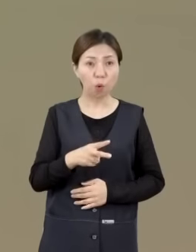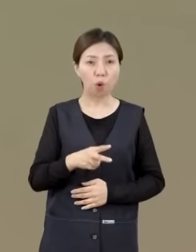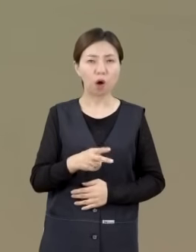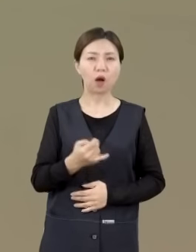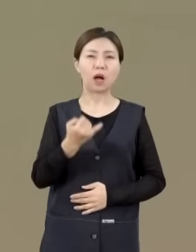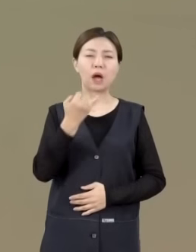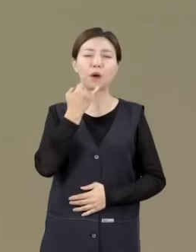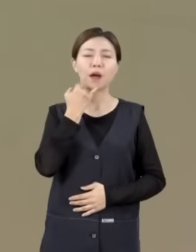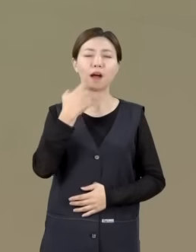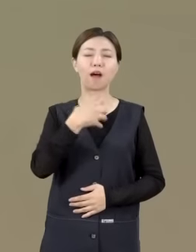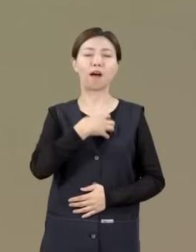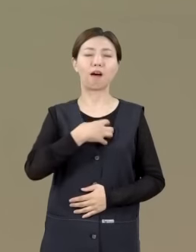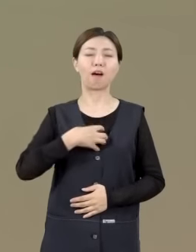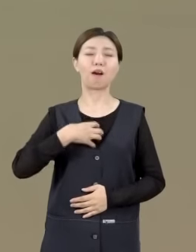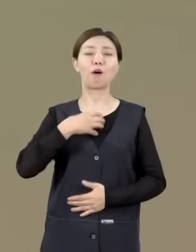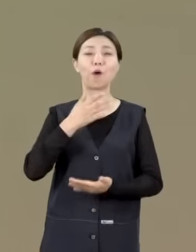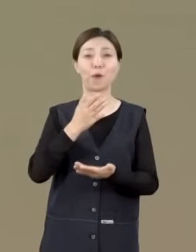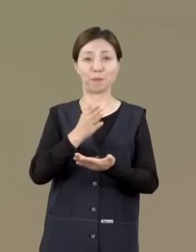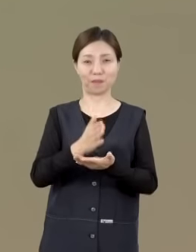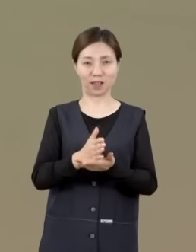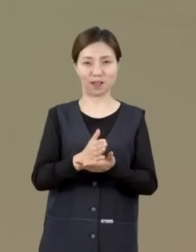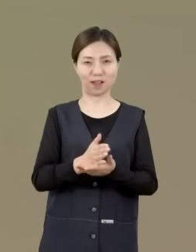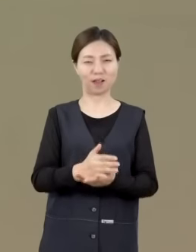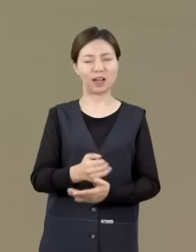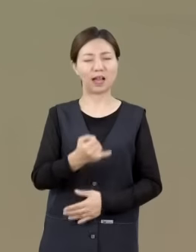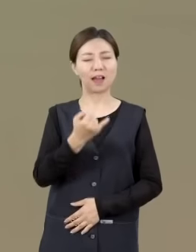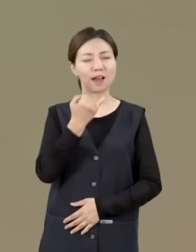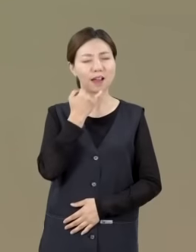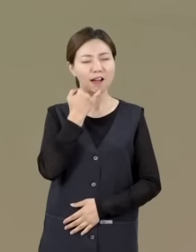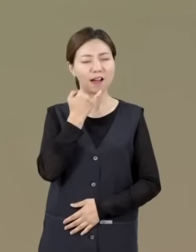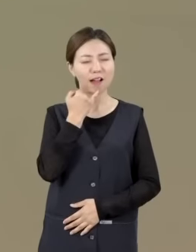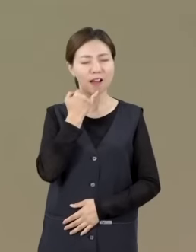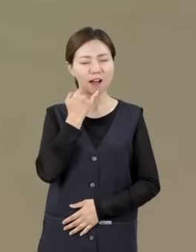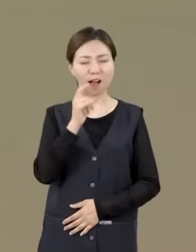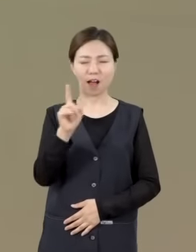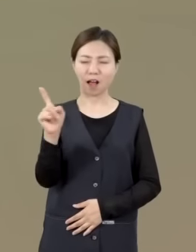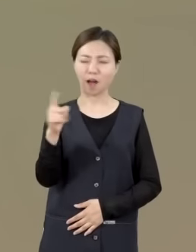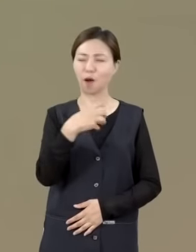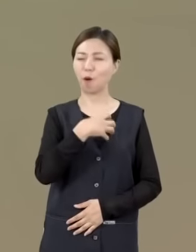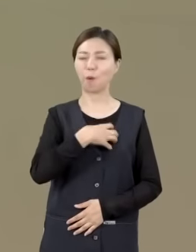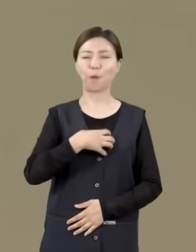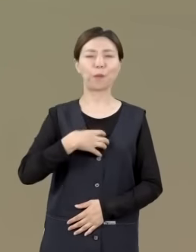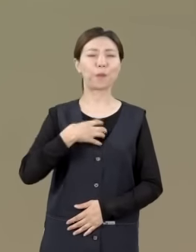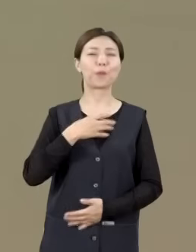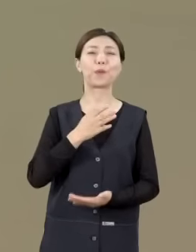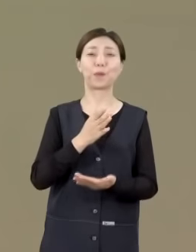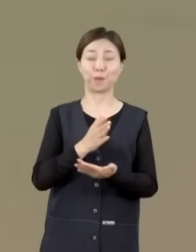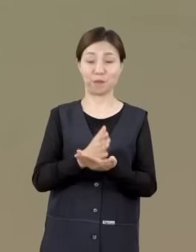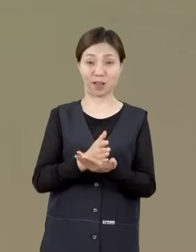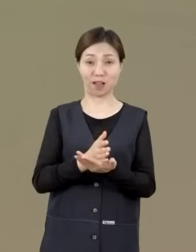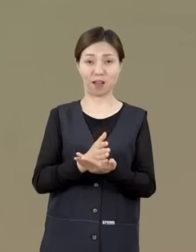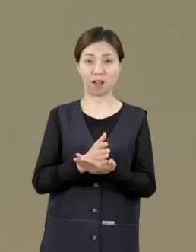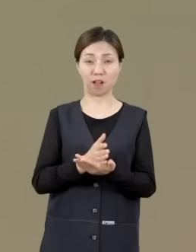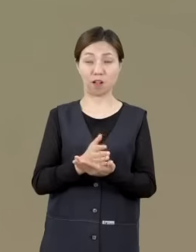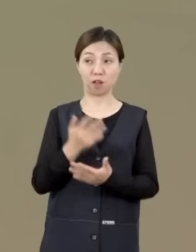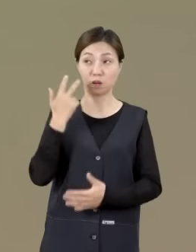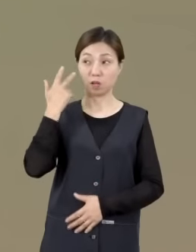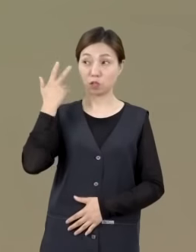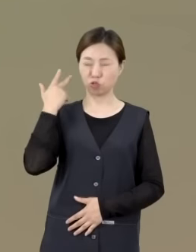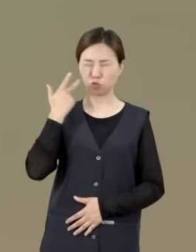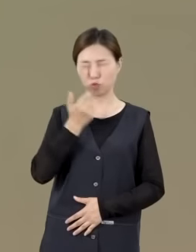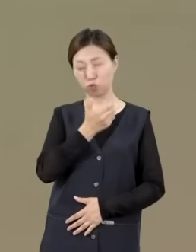기도하셨다 아무 걱정하지 말거라 괜찮다 아무 걱정하지